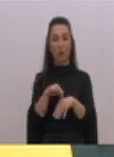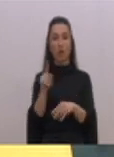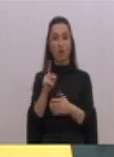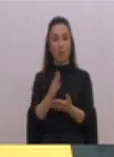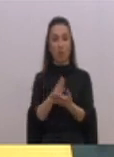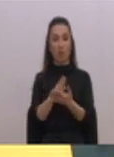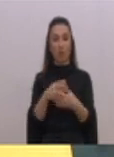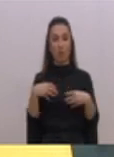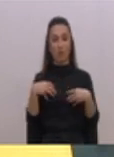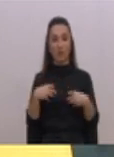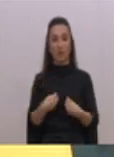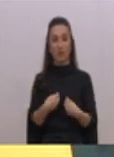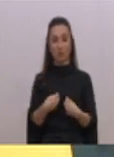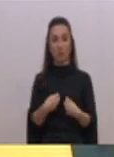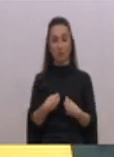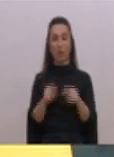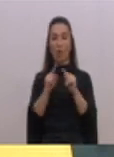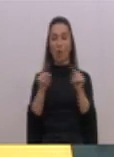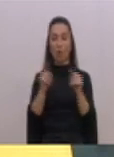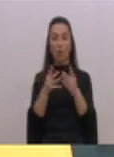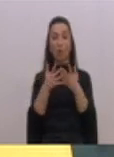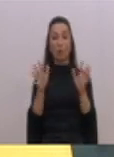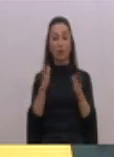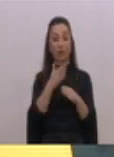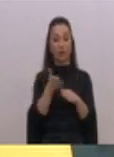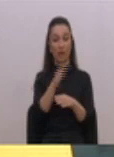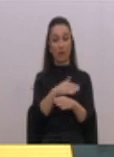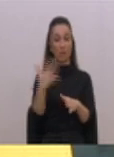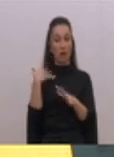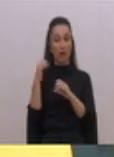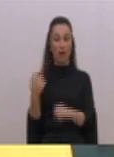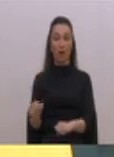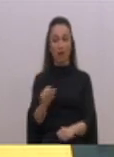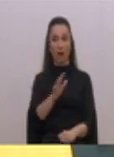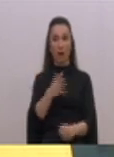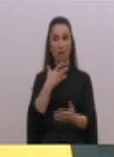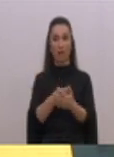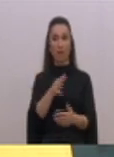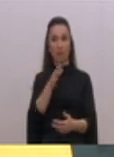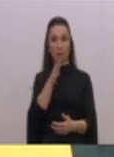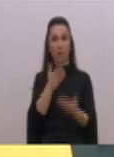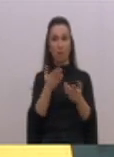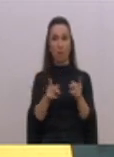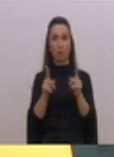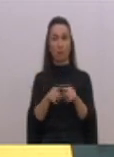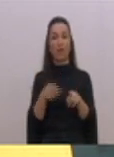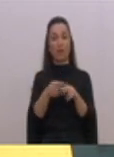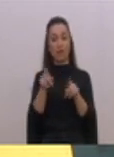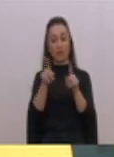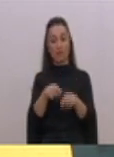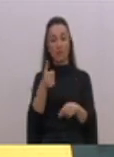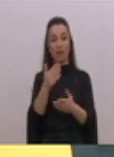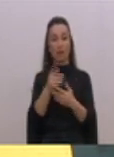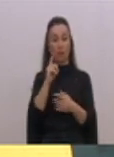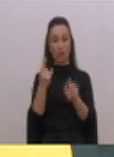რომელსაც სამწუხაროდ ოპოზიციის უდიდესმა ნაწილმა მხარი არ დაუჭირა თავის დროზე. თუმცა ისიც კარგია,